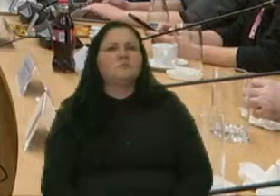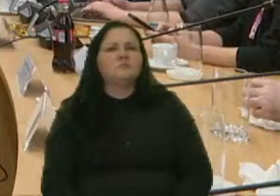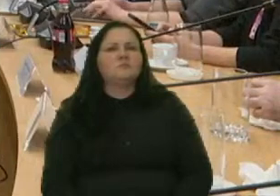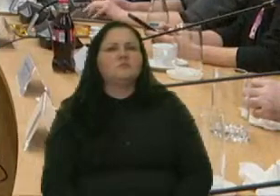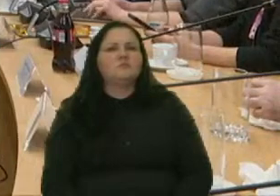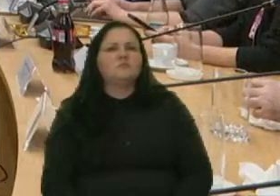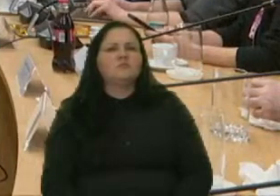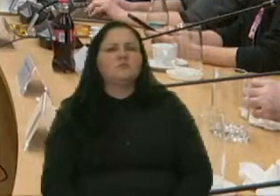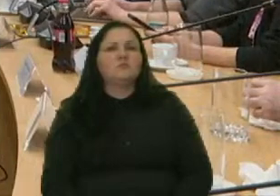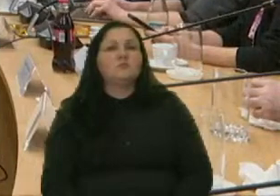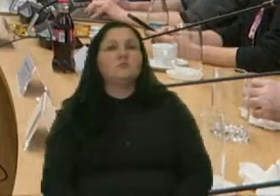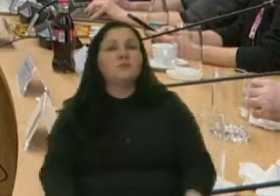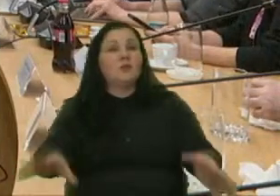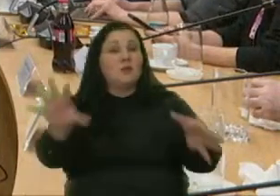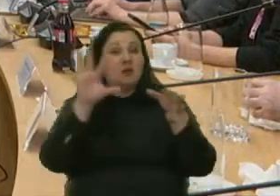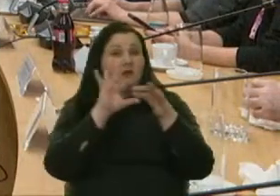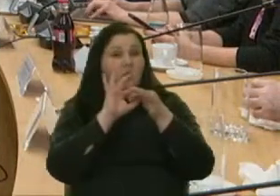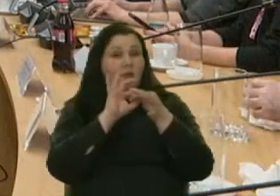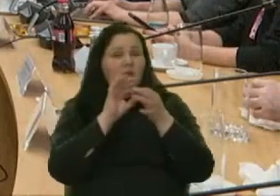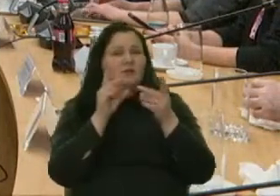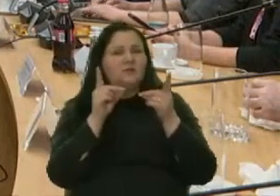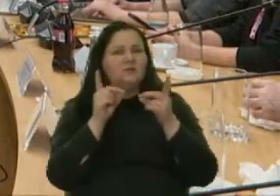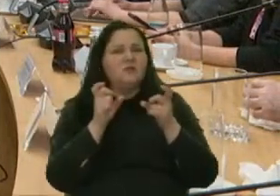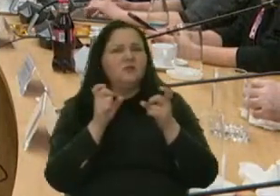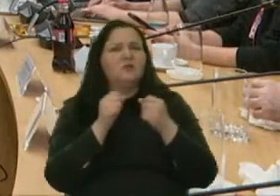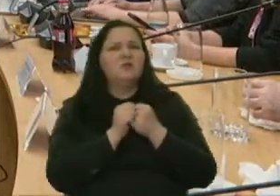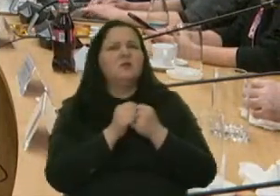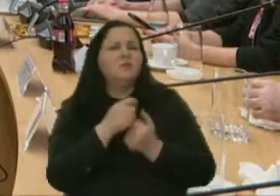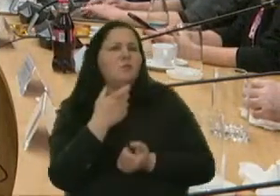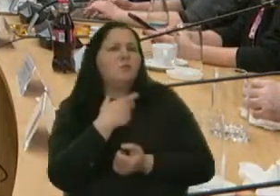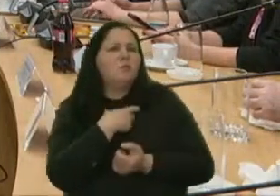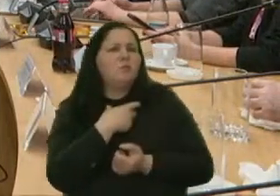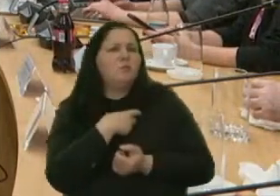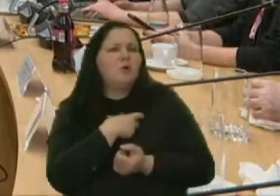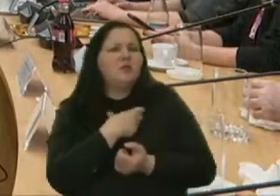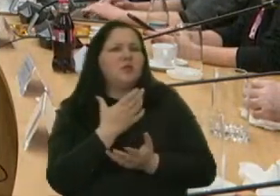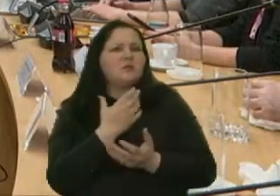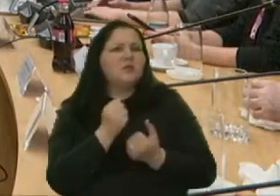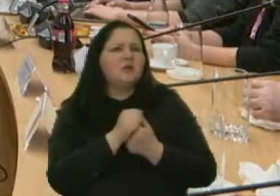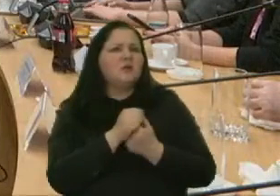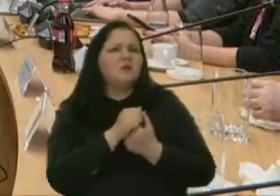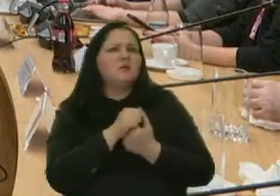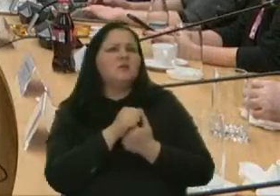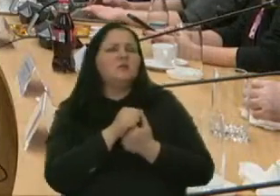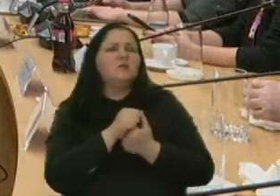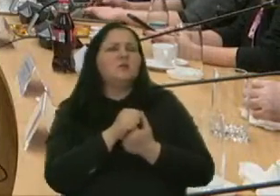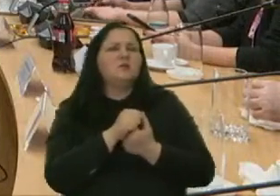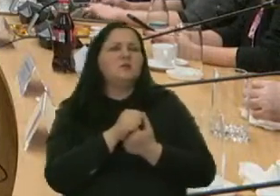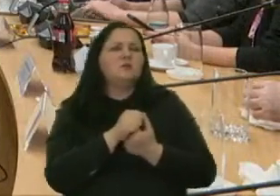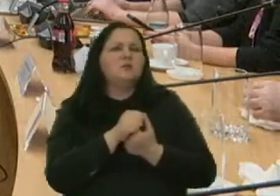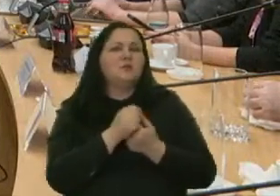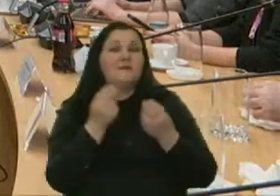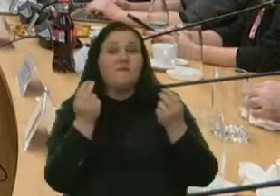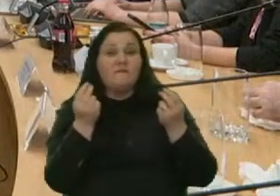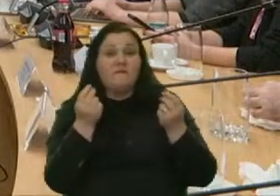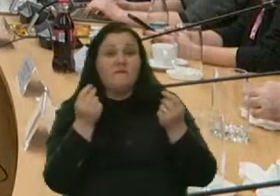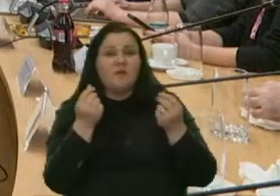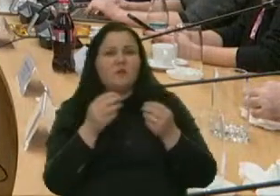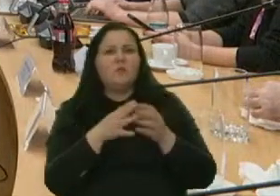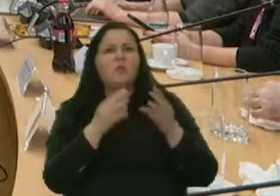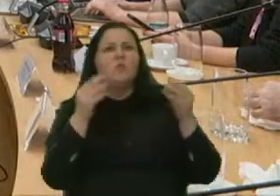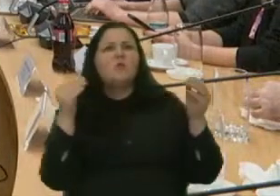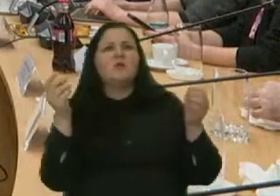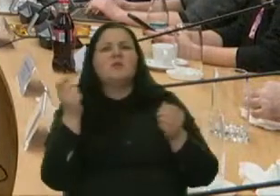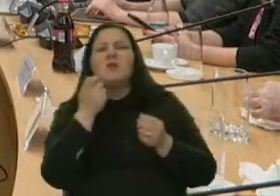rog legat de de potențiala Da legat de potențiala finanțare